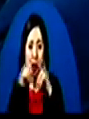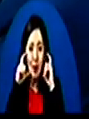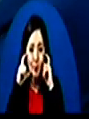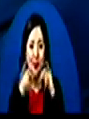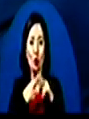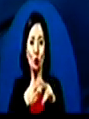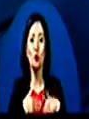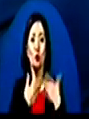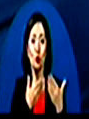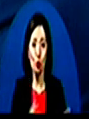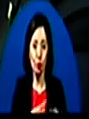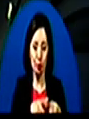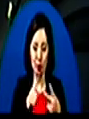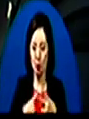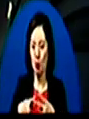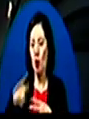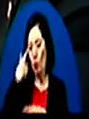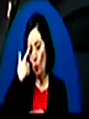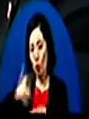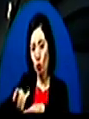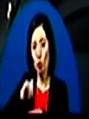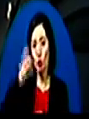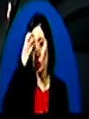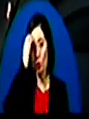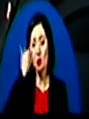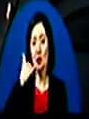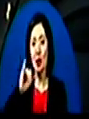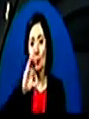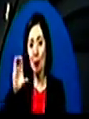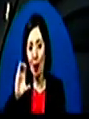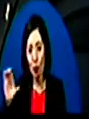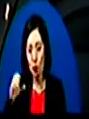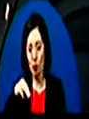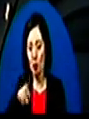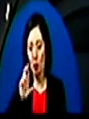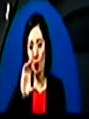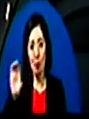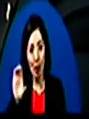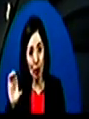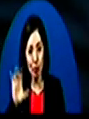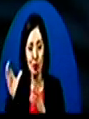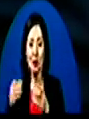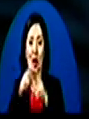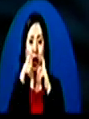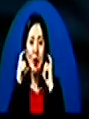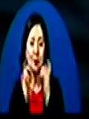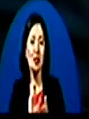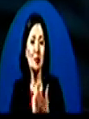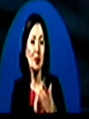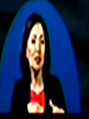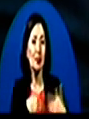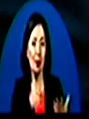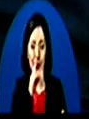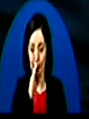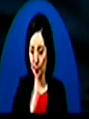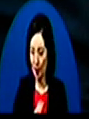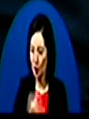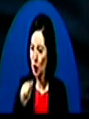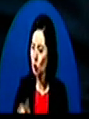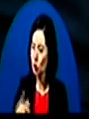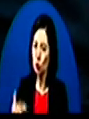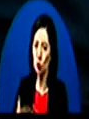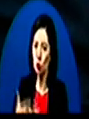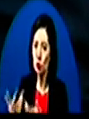Бас Монголын орон нутгийн төр захиргааны зарим байгууллага болон төрийн бус байгууллагын ч амны хаалт бэлгэлэхээр болсон. Тухайн